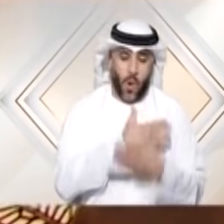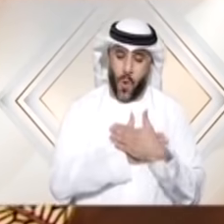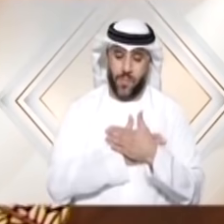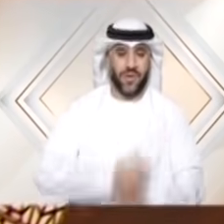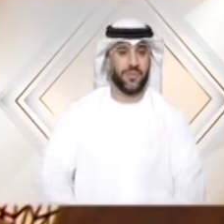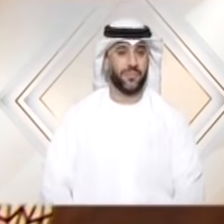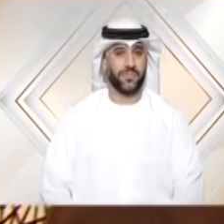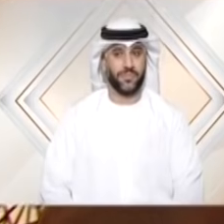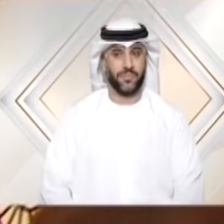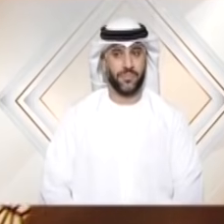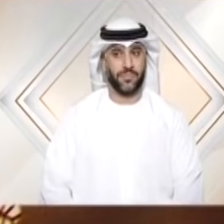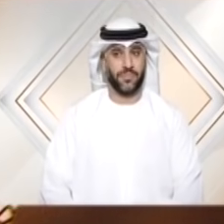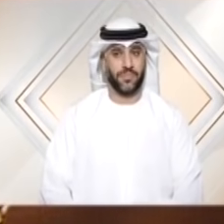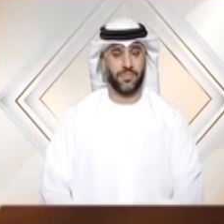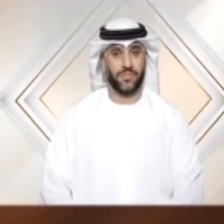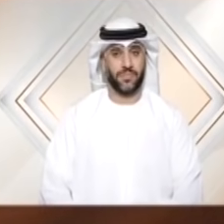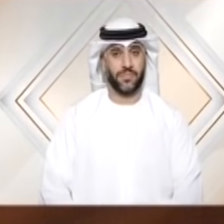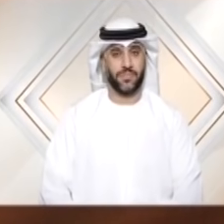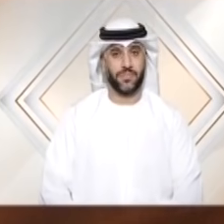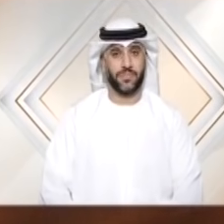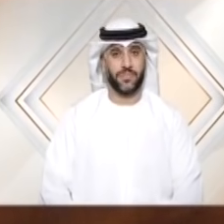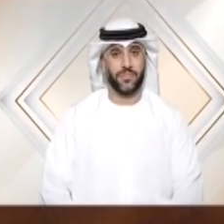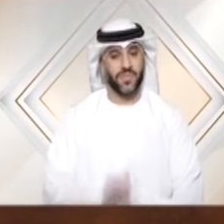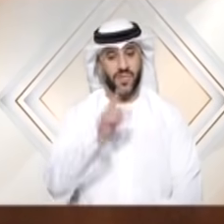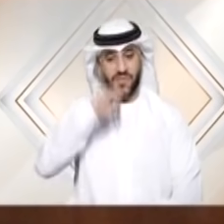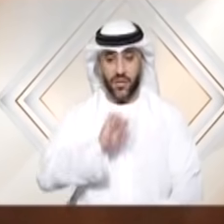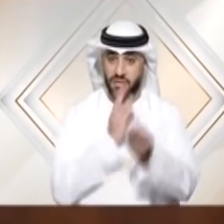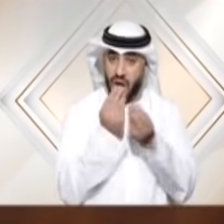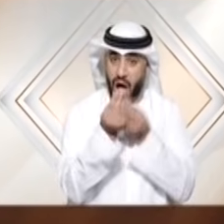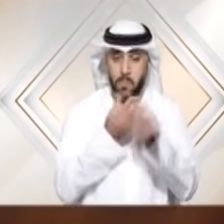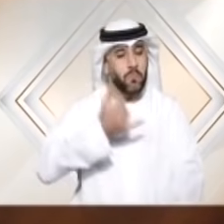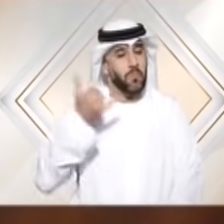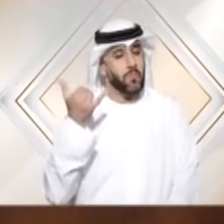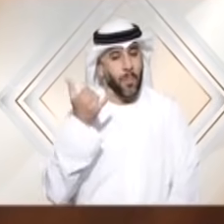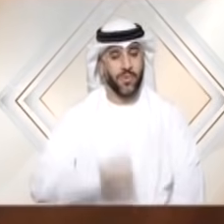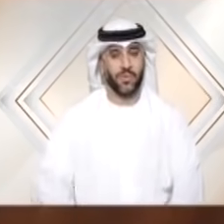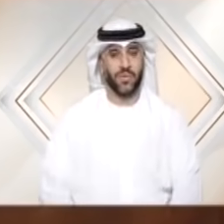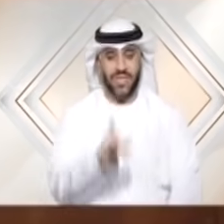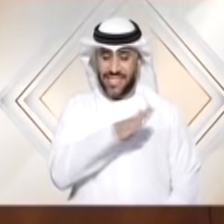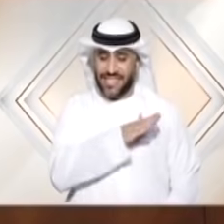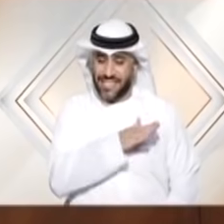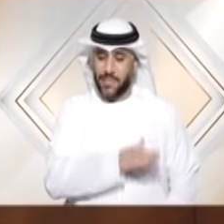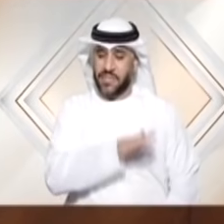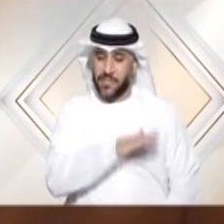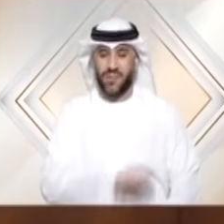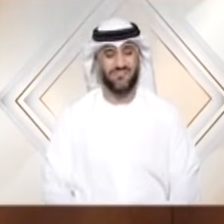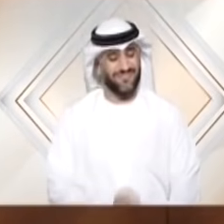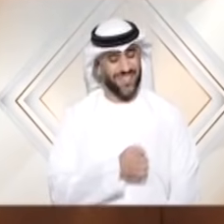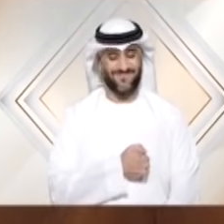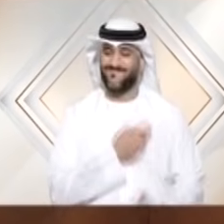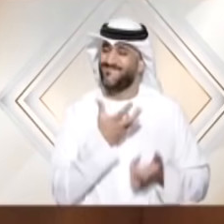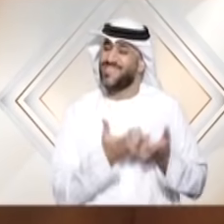الله يسعدك يا إسراء. بتمنى أنه يتسع صدرك إلي. أنا بس بدي ترح قلبي لأني أنا حدا